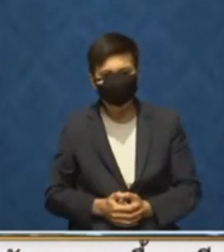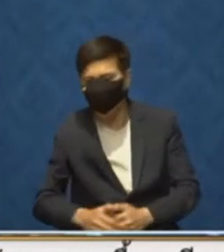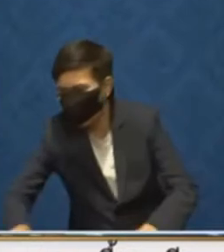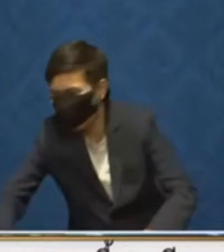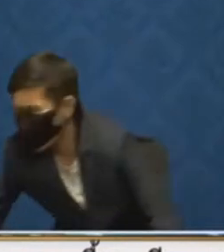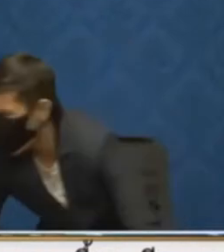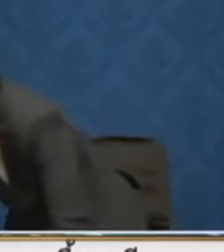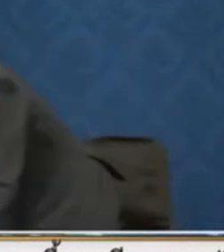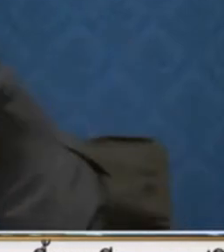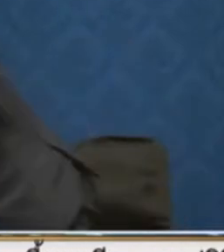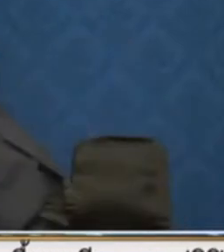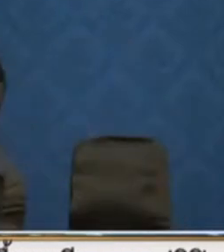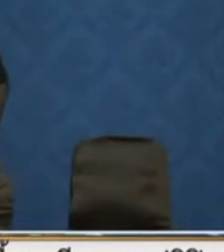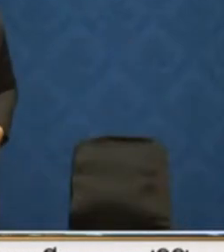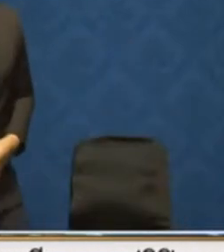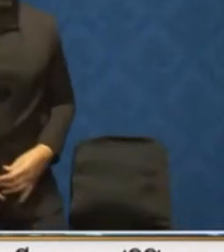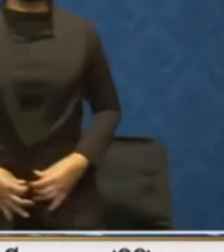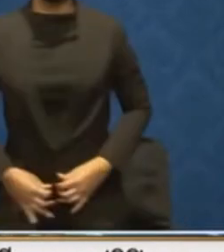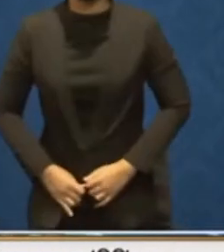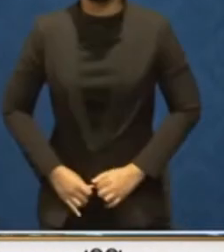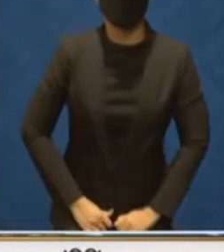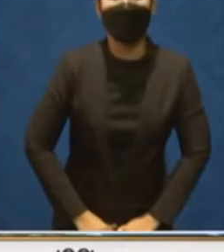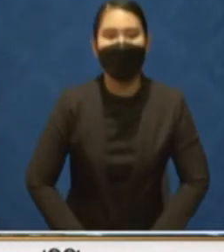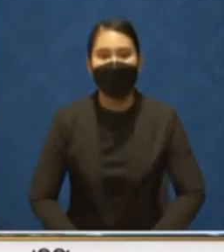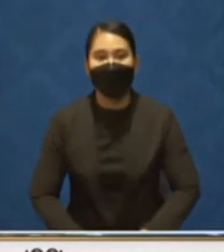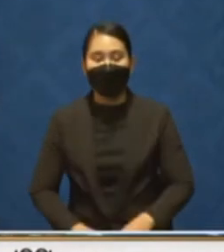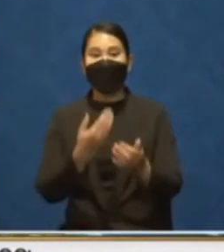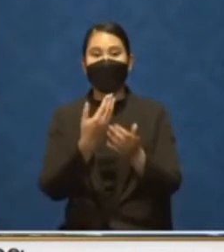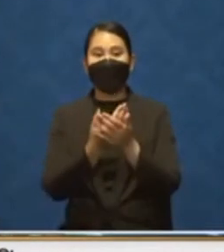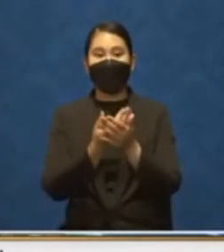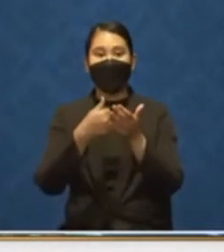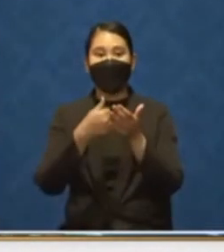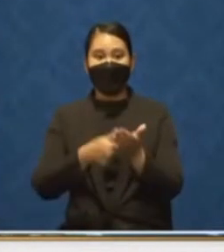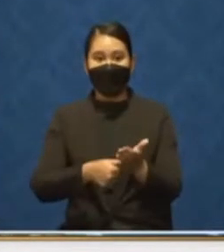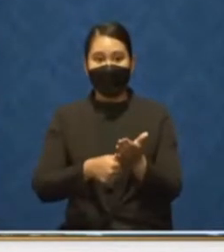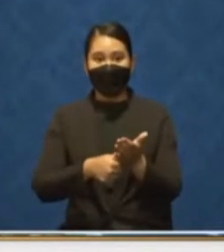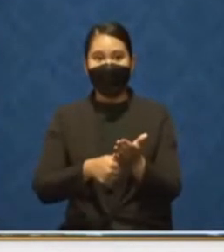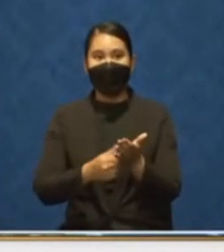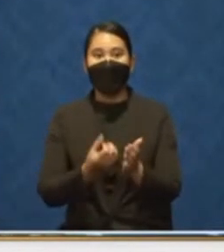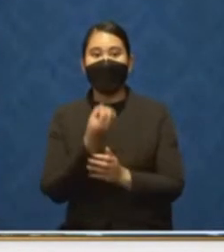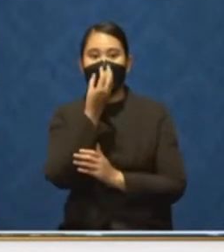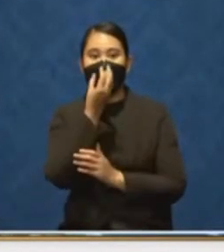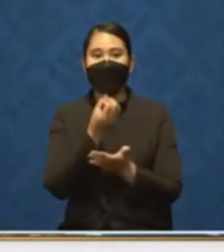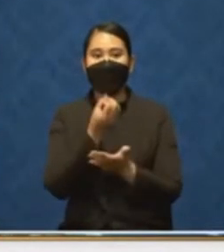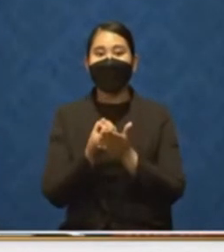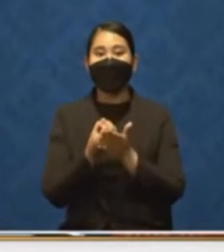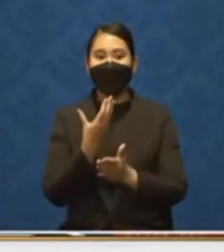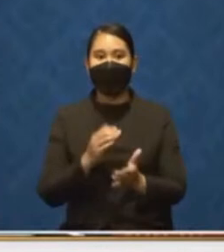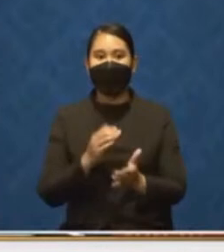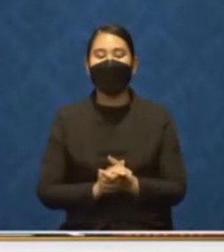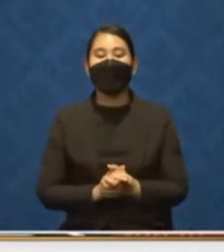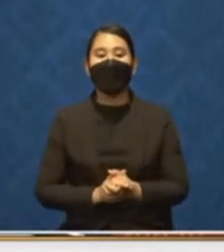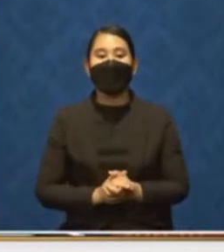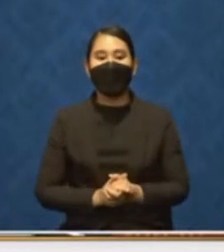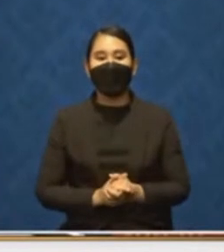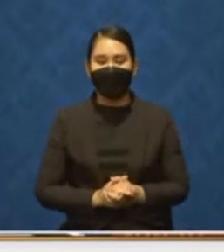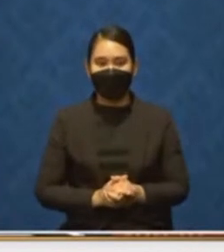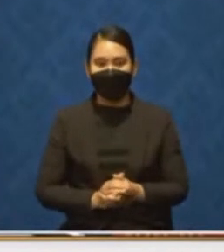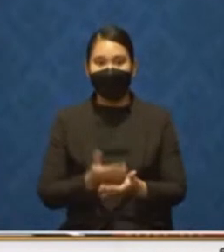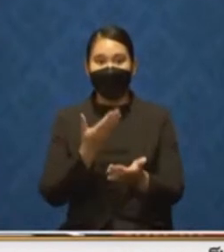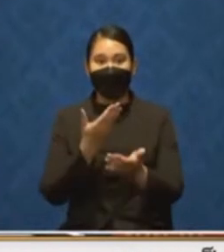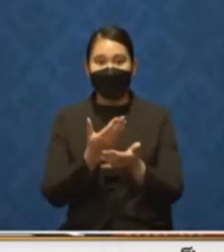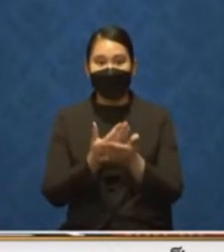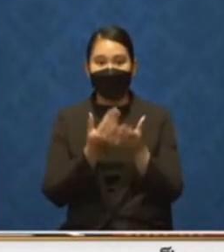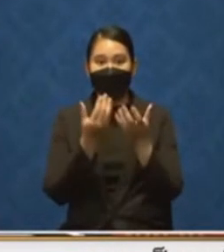ในช่วงที่หนี้สาธารณะสูงที่สุดในช่วงที่มีการเก็บข้อมูลมาในช่วงที่ราคาอาหารสูงที่สุด